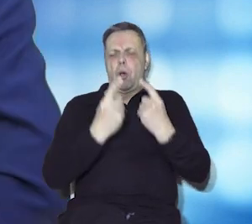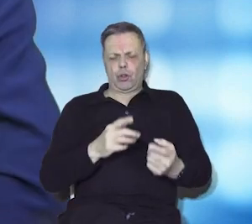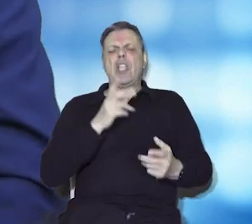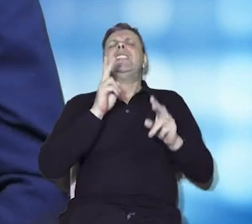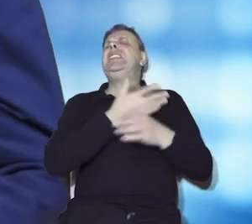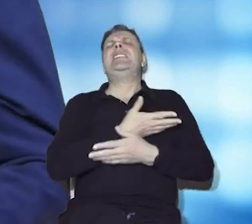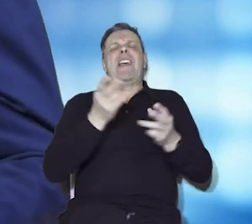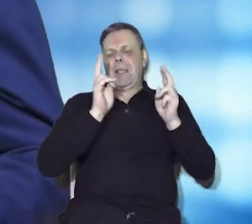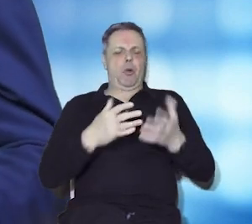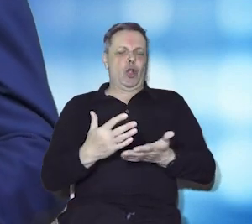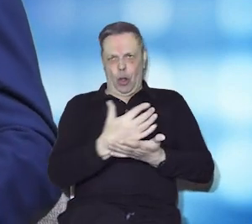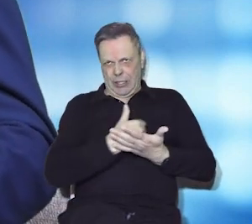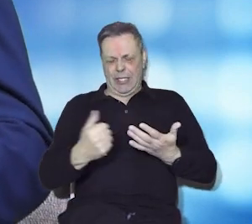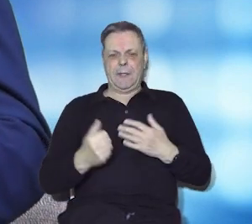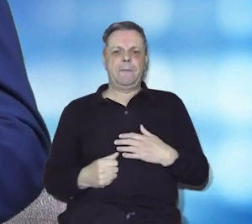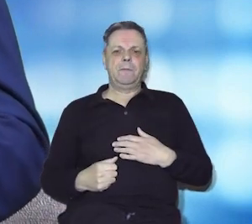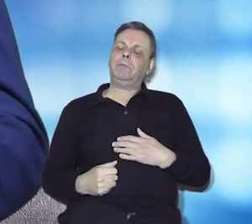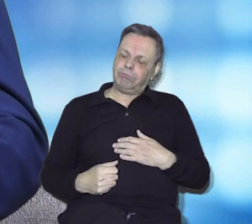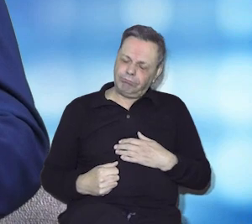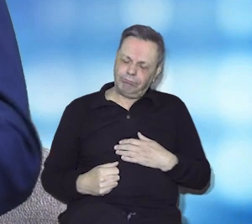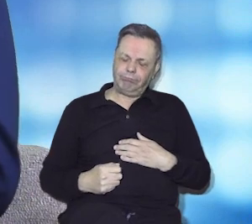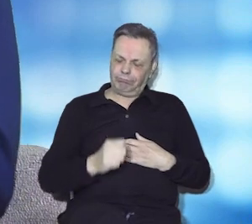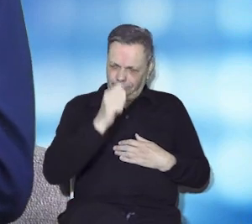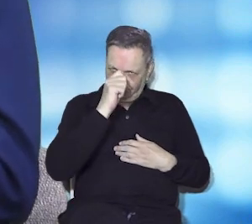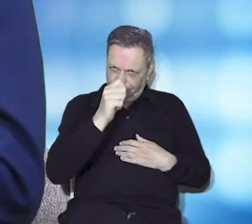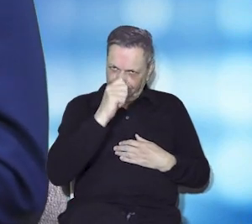koristiti. Svaka čast. Hvala.